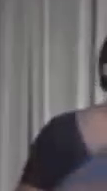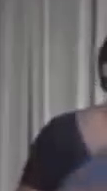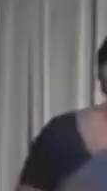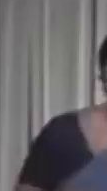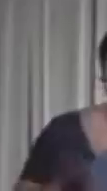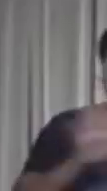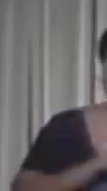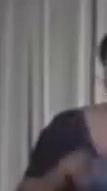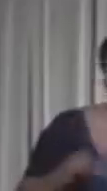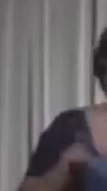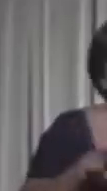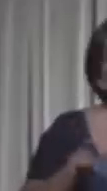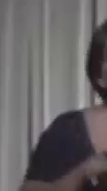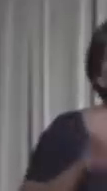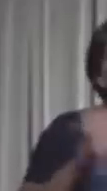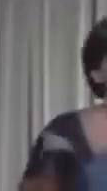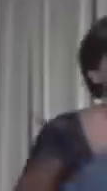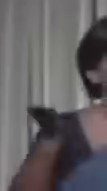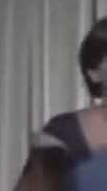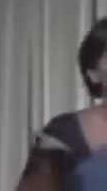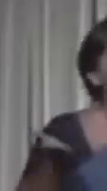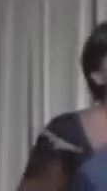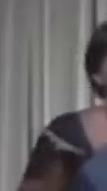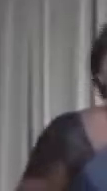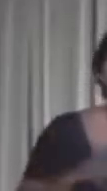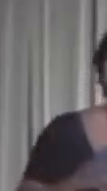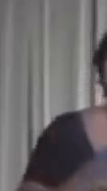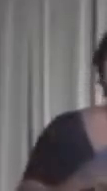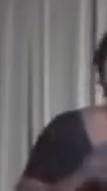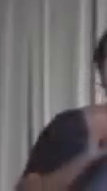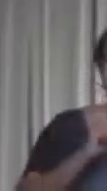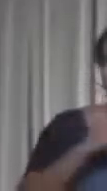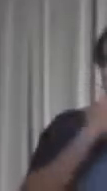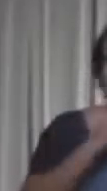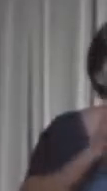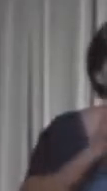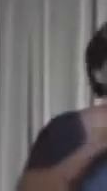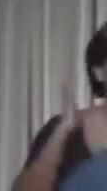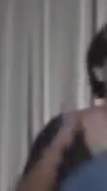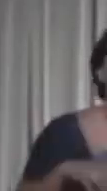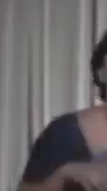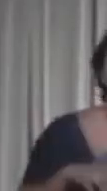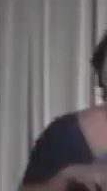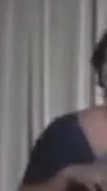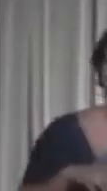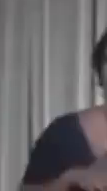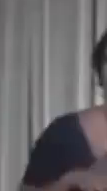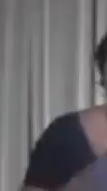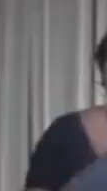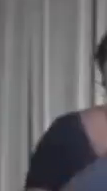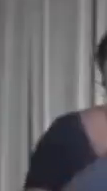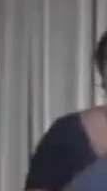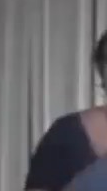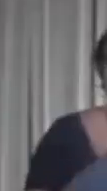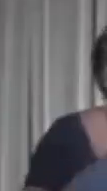போல மிகவும் ஒரு வித்தியாசமானதாக மக்களுடைய வெறுப்பை மிக இலகுவாக குறுகிய காலத்தில் வாக்கிலே பிற்றுக்கொண்ட ஒரு அரசாங்கமாக